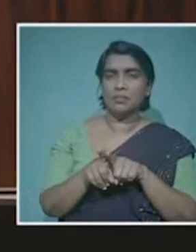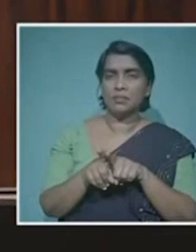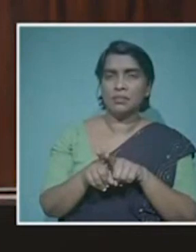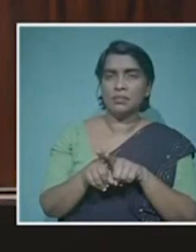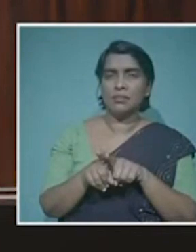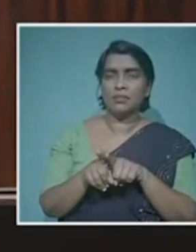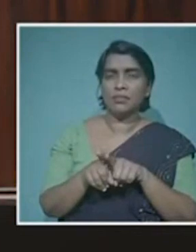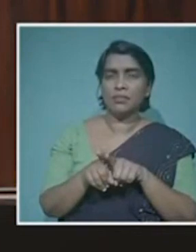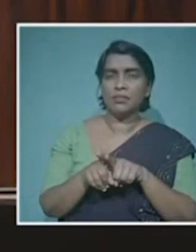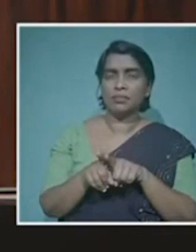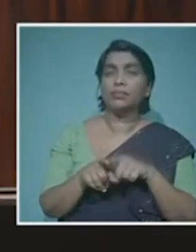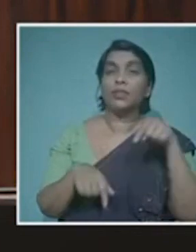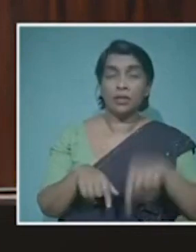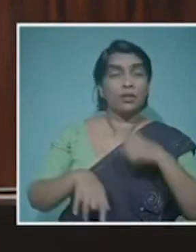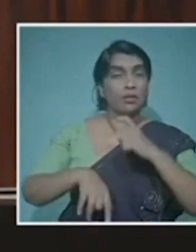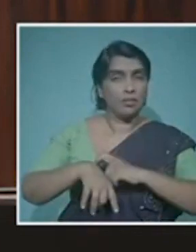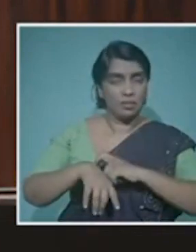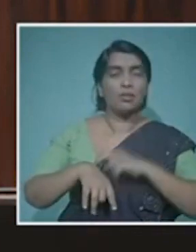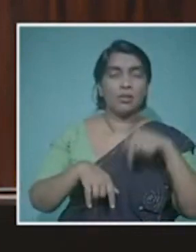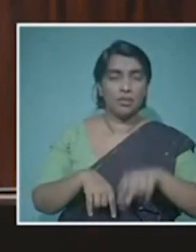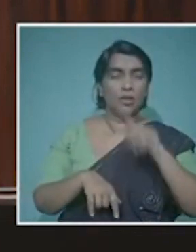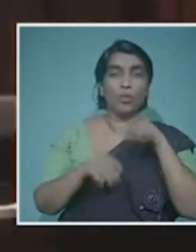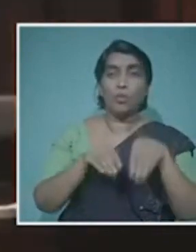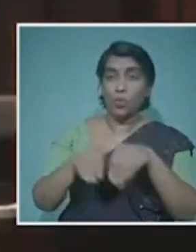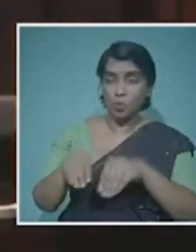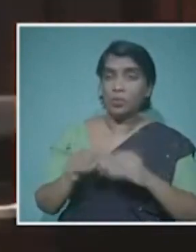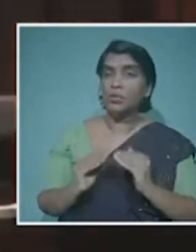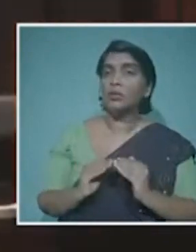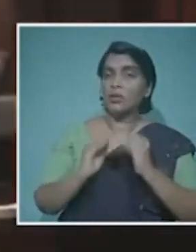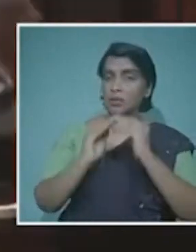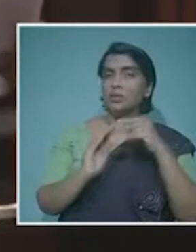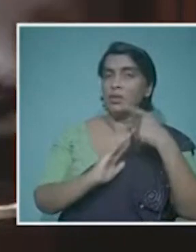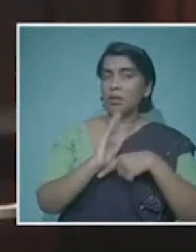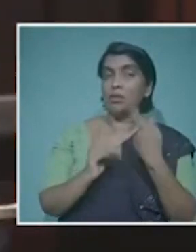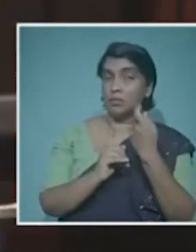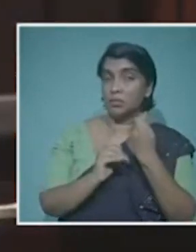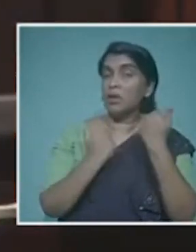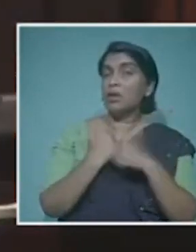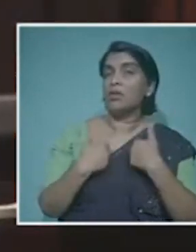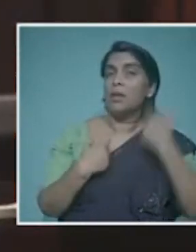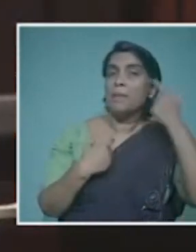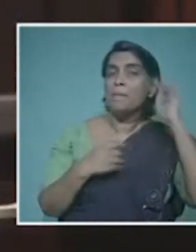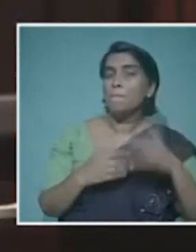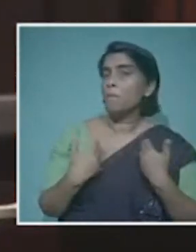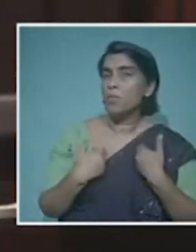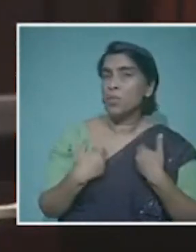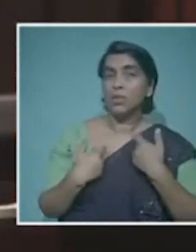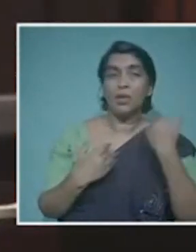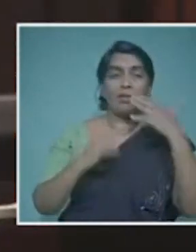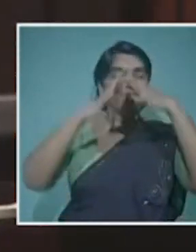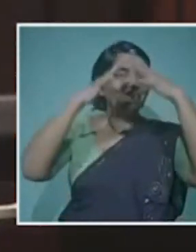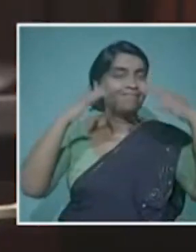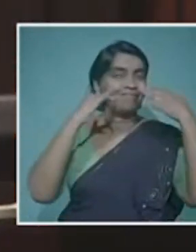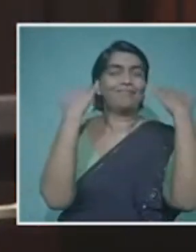எப்படி போவது என்று தெரியாது என்பதனை அவர் நிரூபித்துள்ளார். கனடாவிற்கு ஆட்களை கடத்தி காசு உழைக்க வேண்டிய அவசியம் எனக்கு இல்லை.